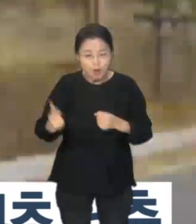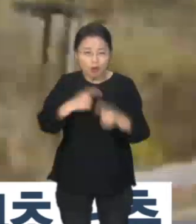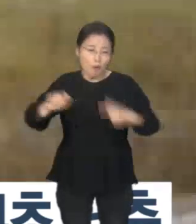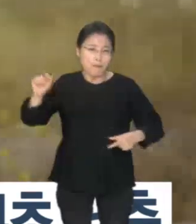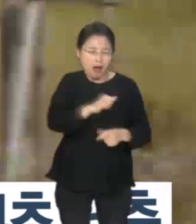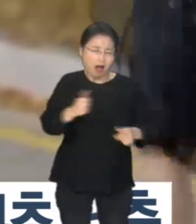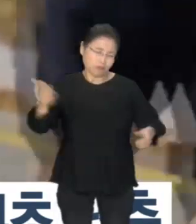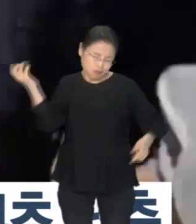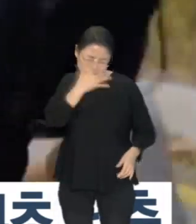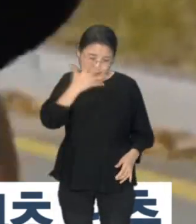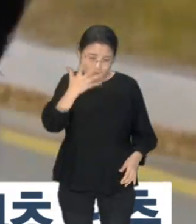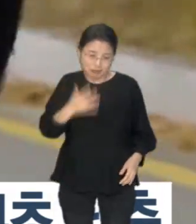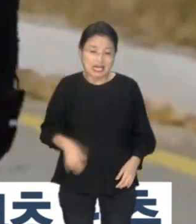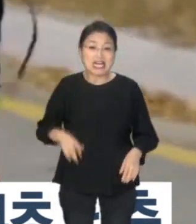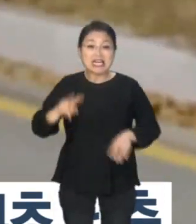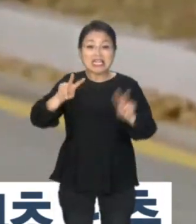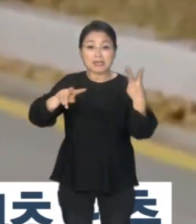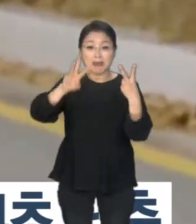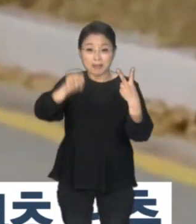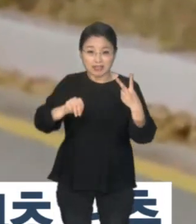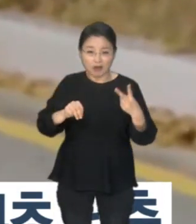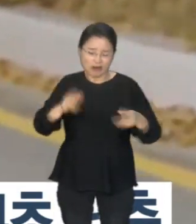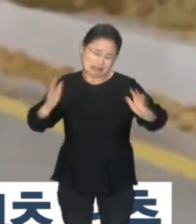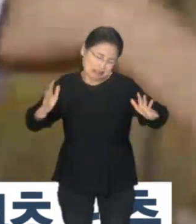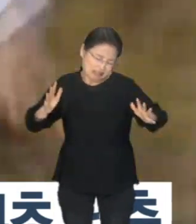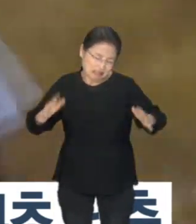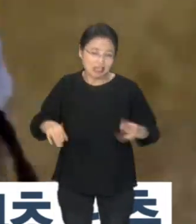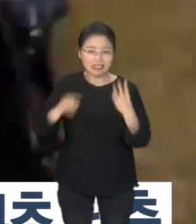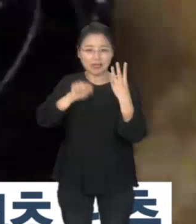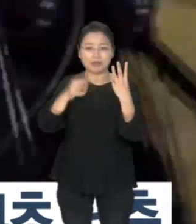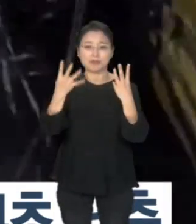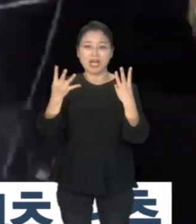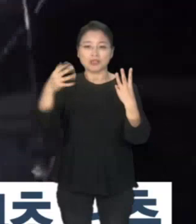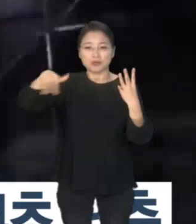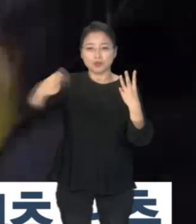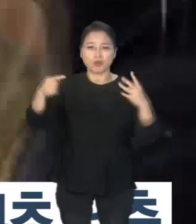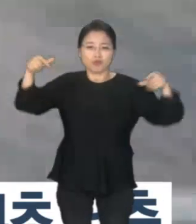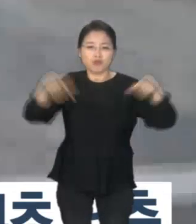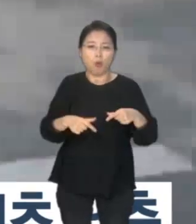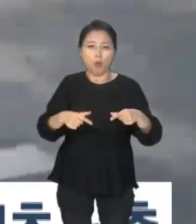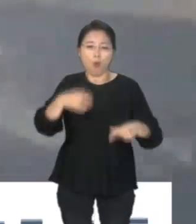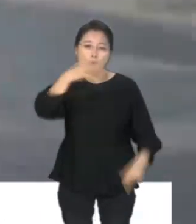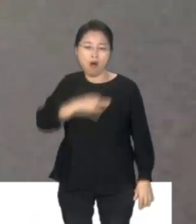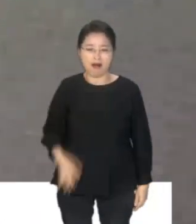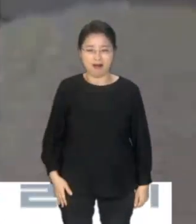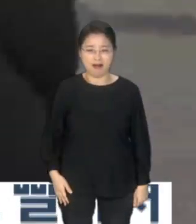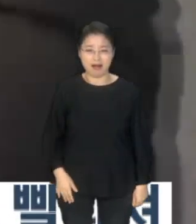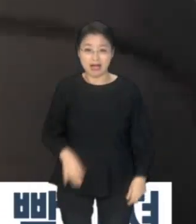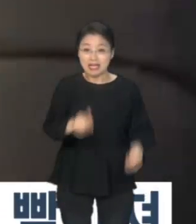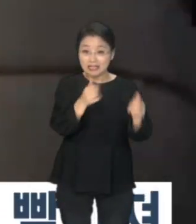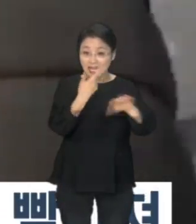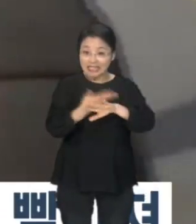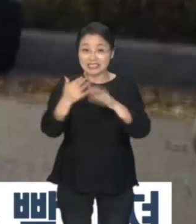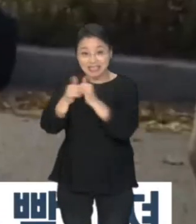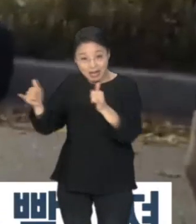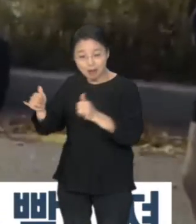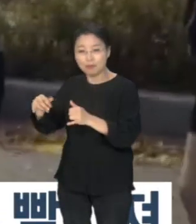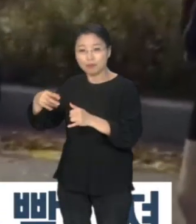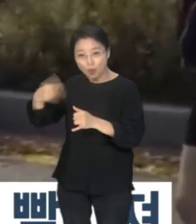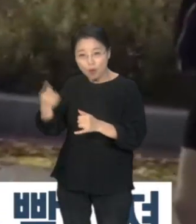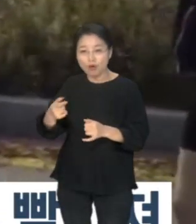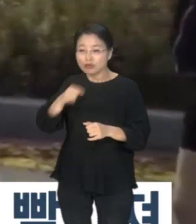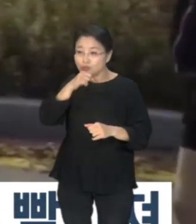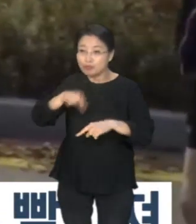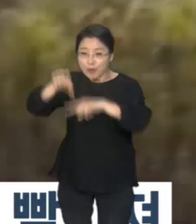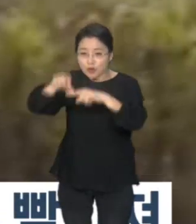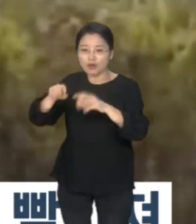빨라졌습니다. 200m 달리기 기록 무려 3.4초나 줄었습니다. 실험에 참여한 나머지 참가자들도 기록을